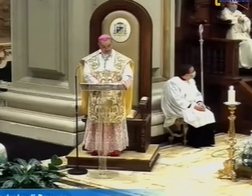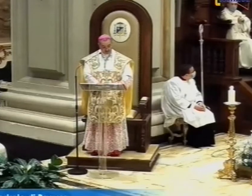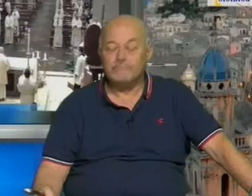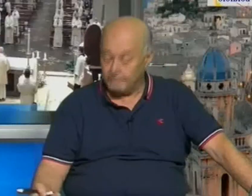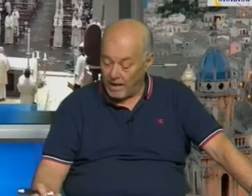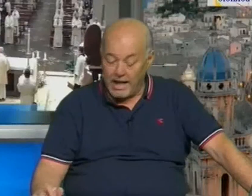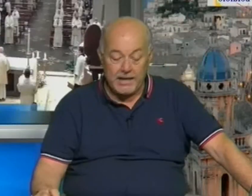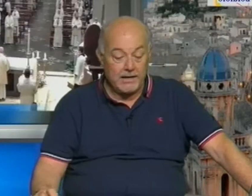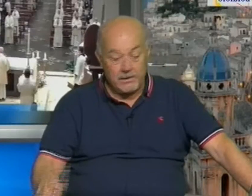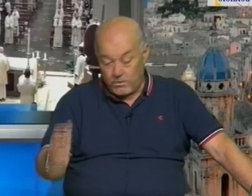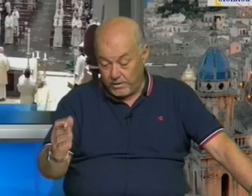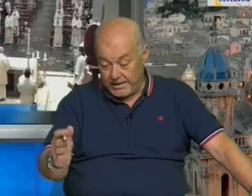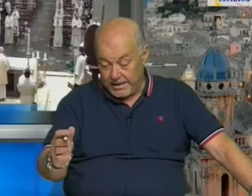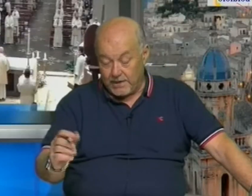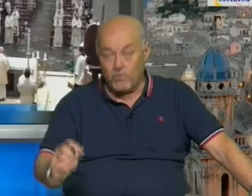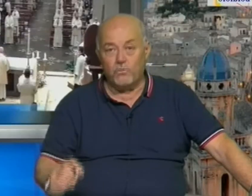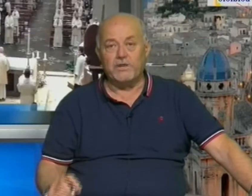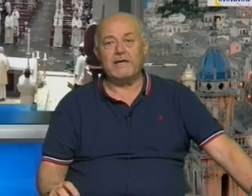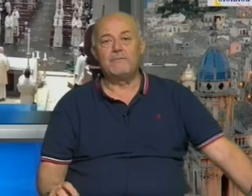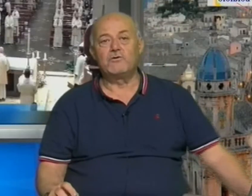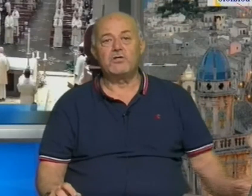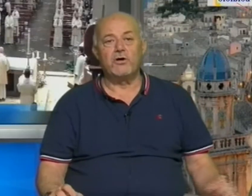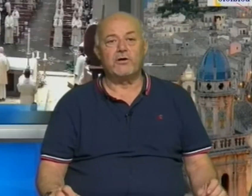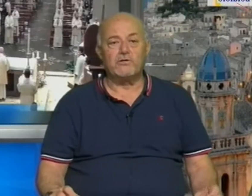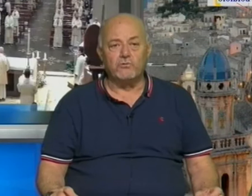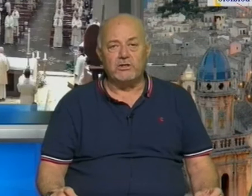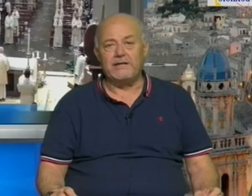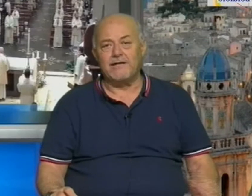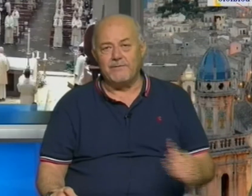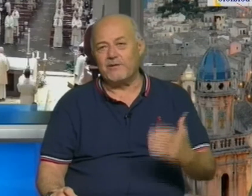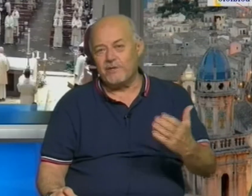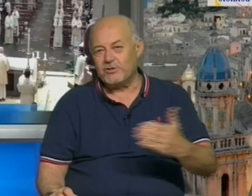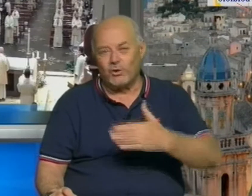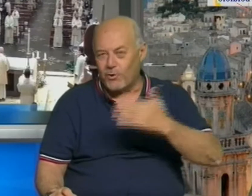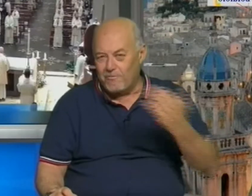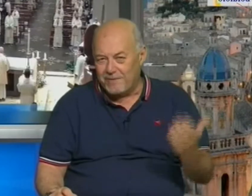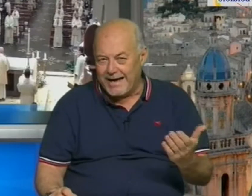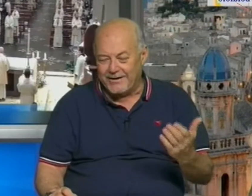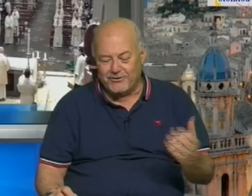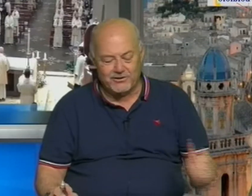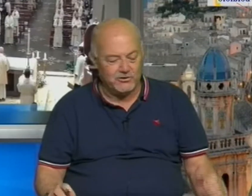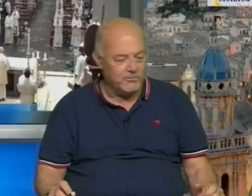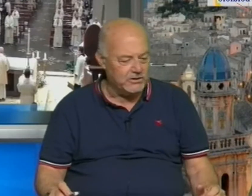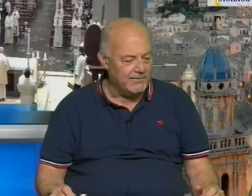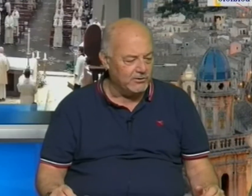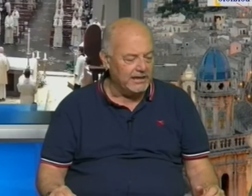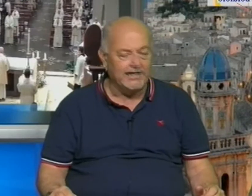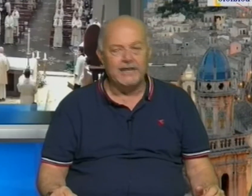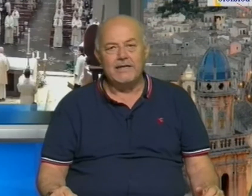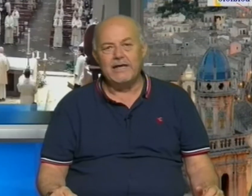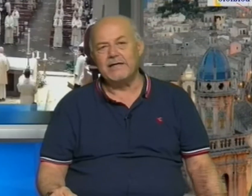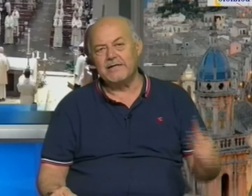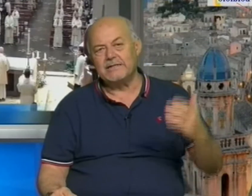L'esercizio del... Quindi auguri a Monsignor Cuttitta per questo compleanno, se così possiamo